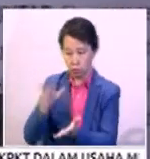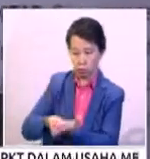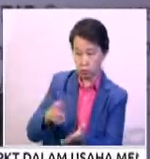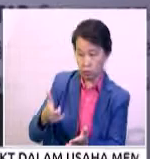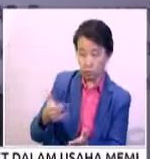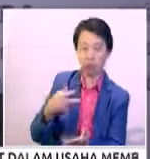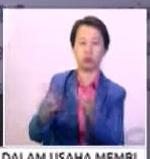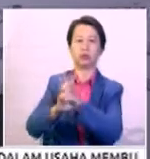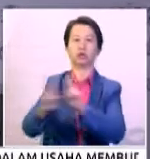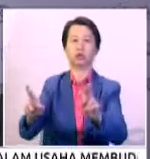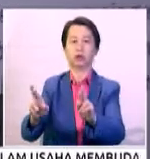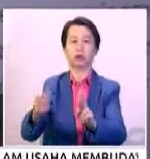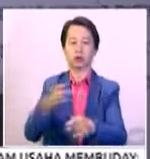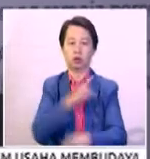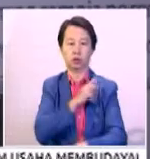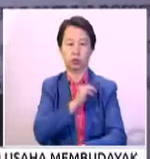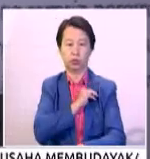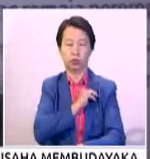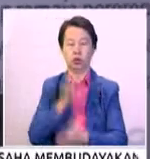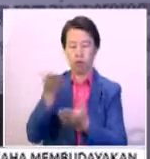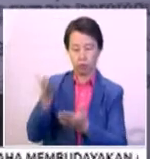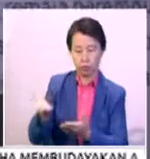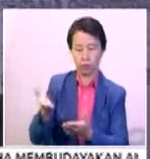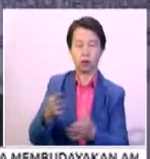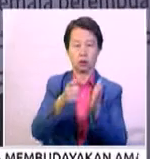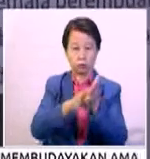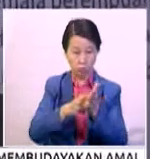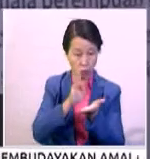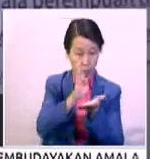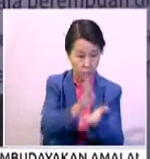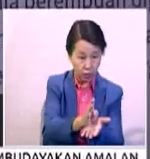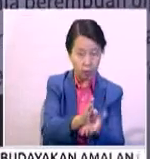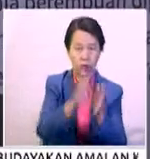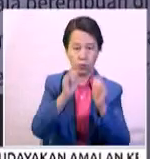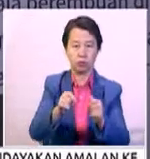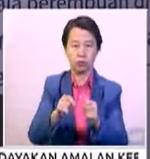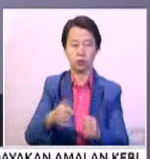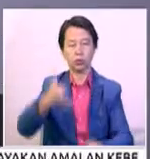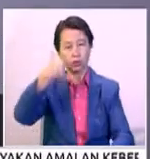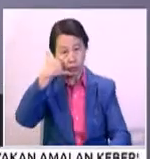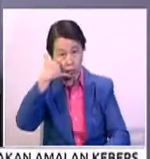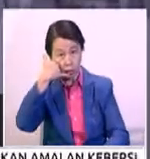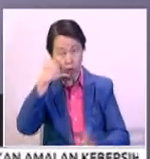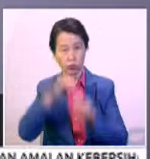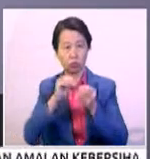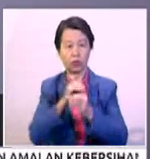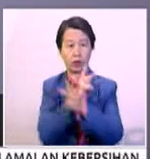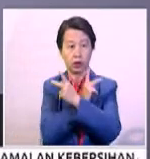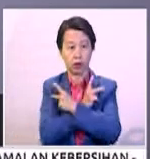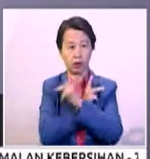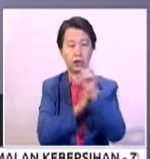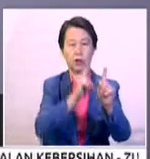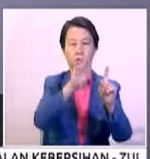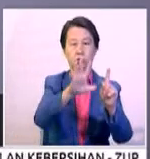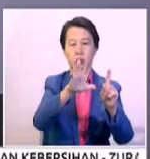yang disediakan kementerian, mereka yang memerlukan bantuan juga boleh menelefon talian Kasih di talian